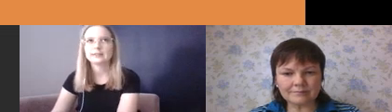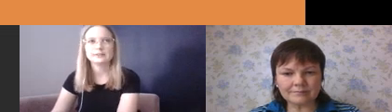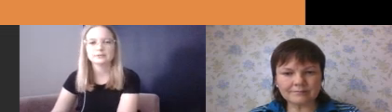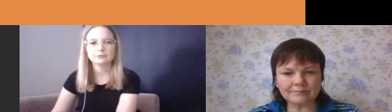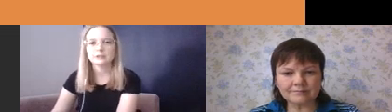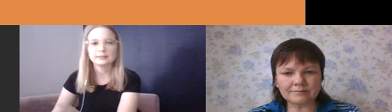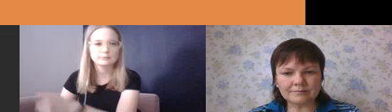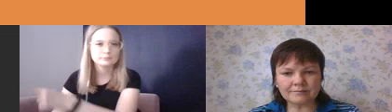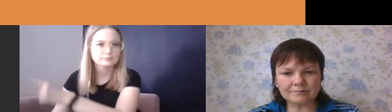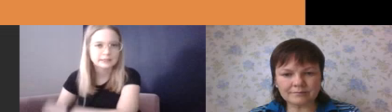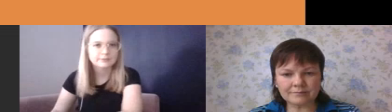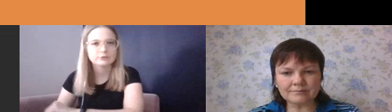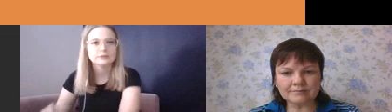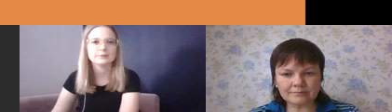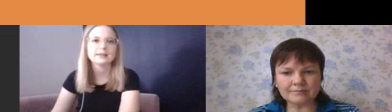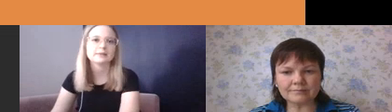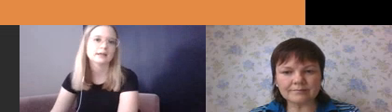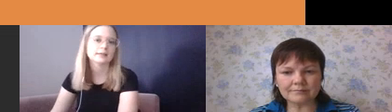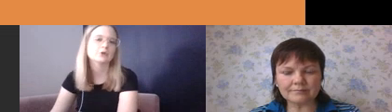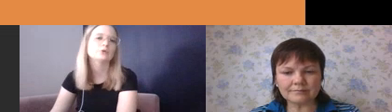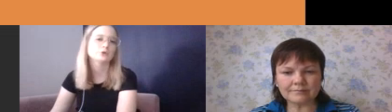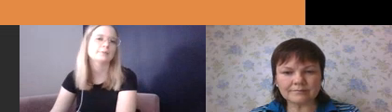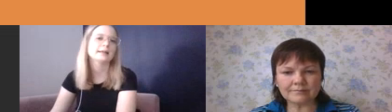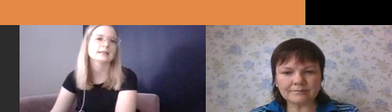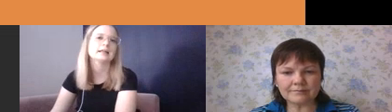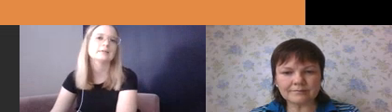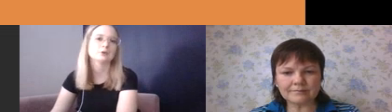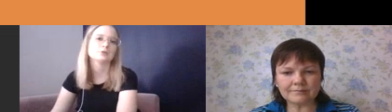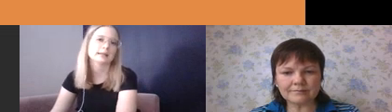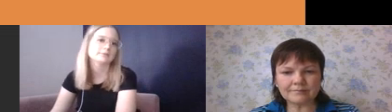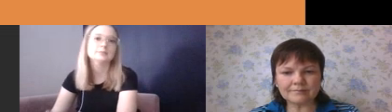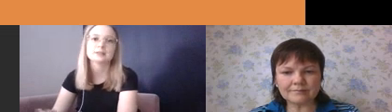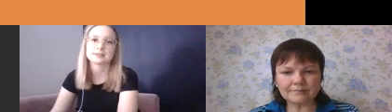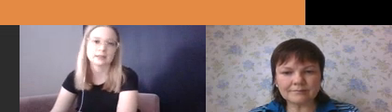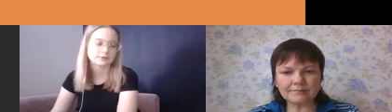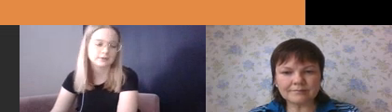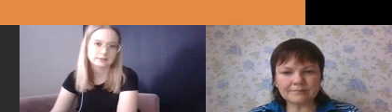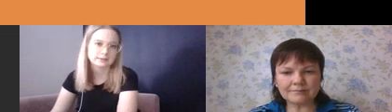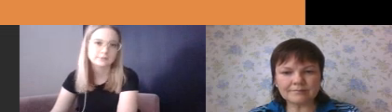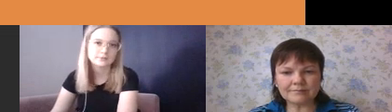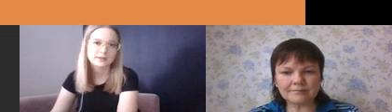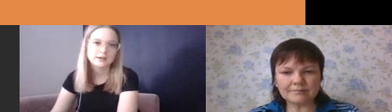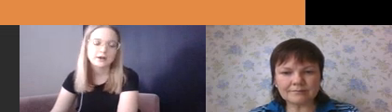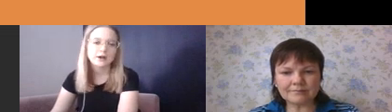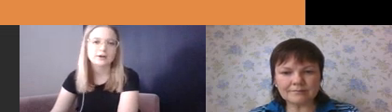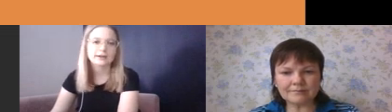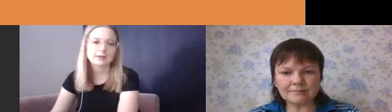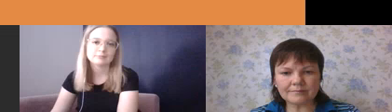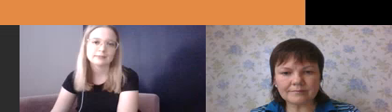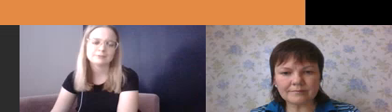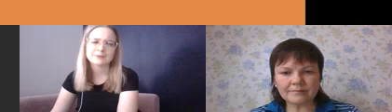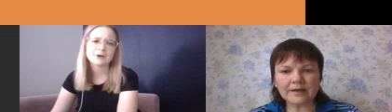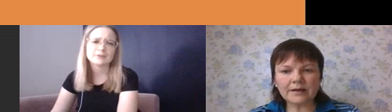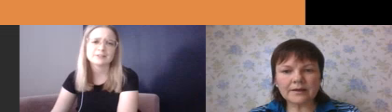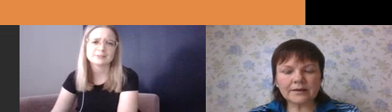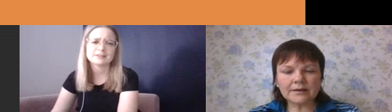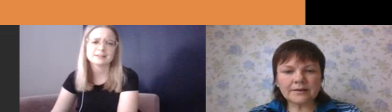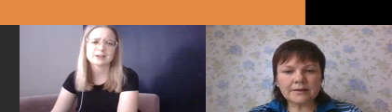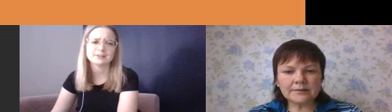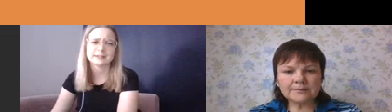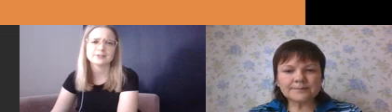et 13 kuni mingi vanuse piir, et töö on sobilik ka sellele vanusele, võib ka sealt vaadata. Aga jah, et me